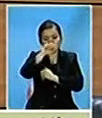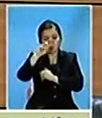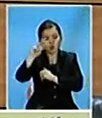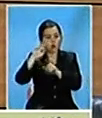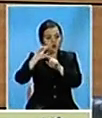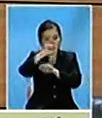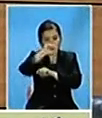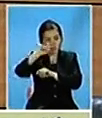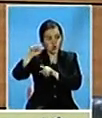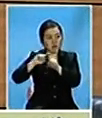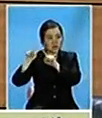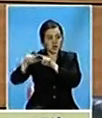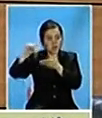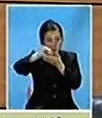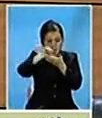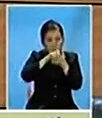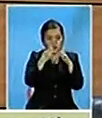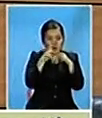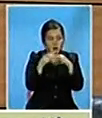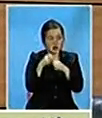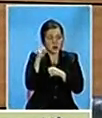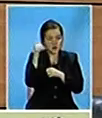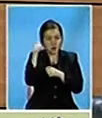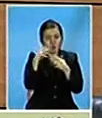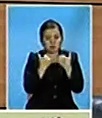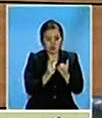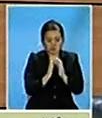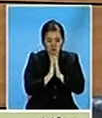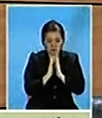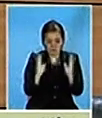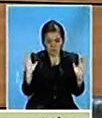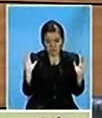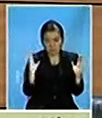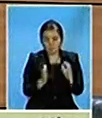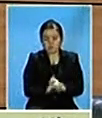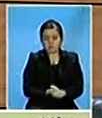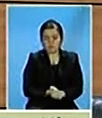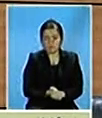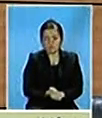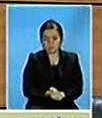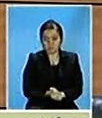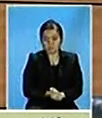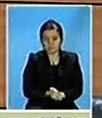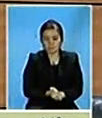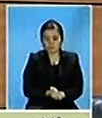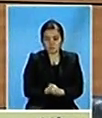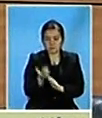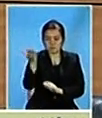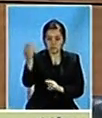มันจะทำให้แก้ปัญหาได้ด้วยความสงบขอขอบคุณครับท่านประธาน ครับท่านวิบูลย์ครู